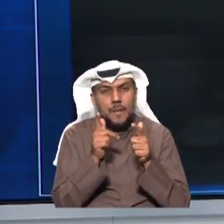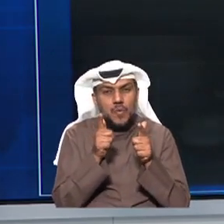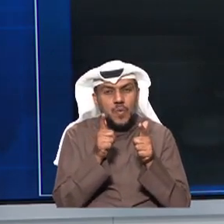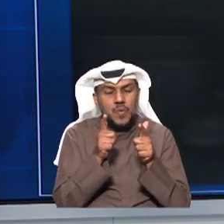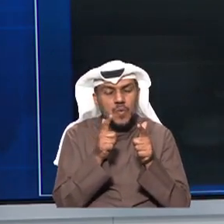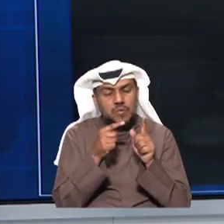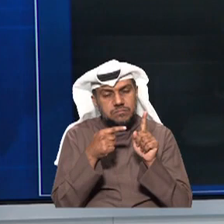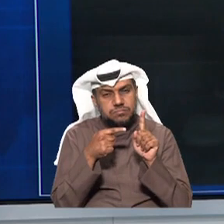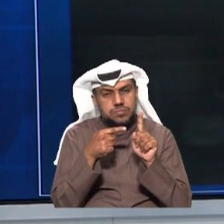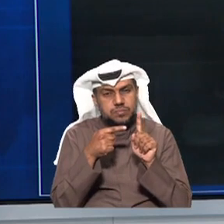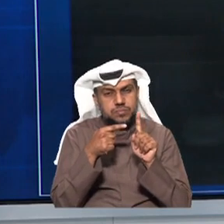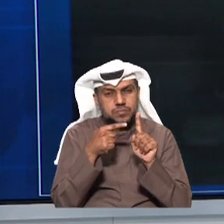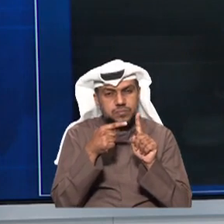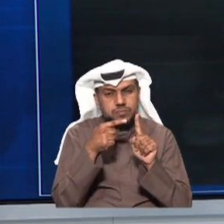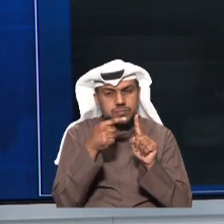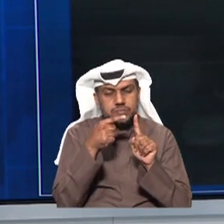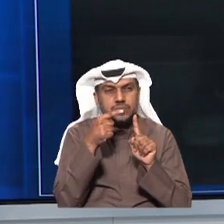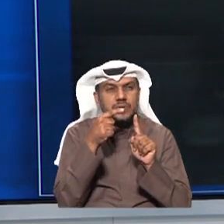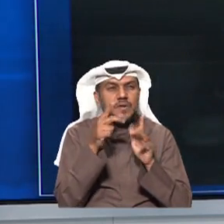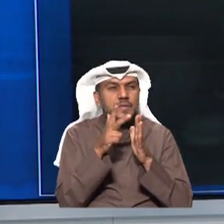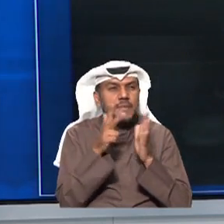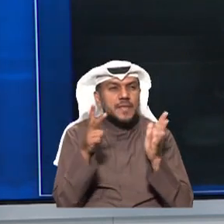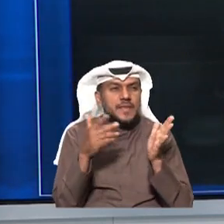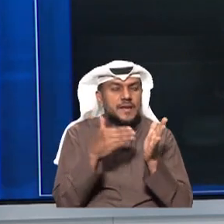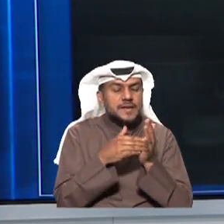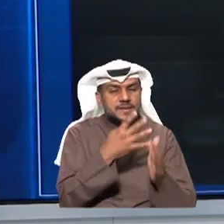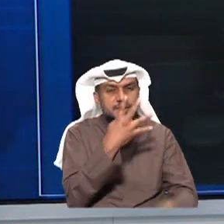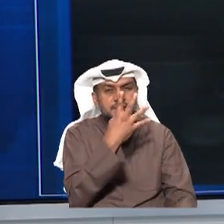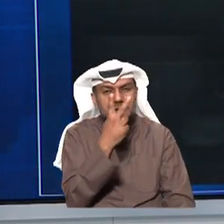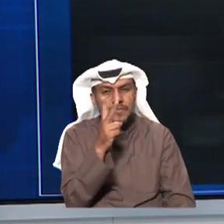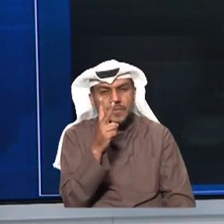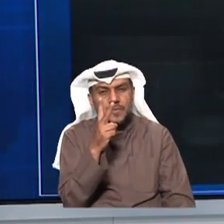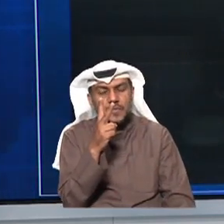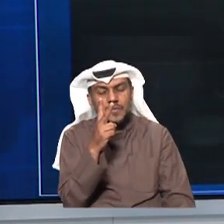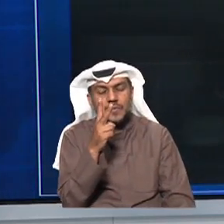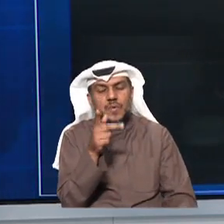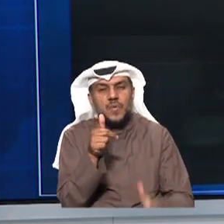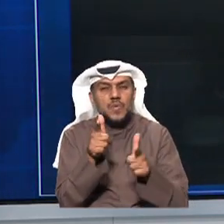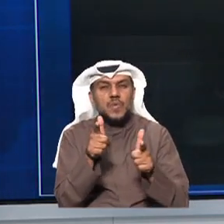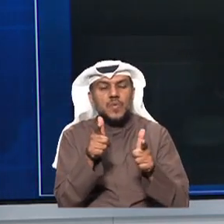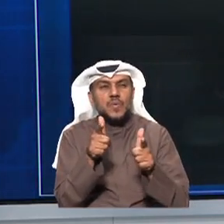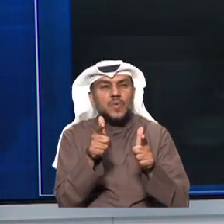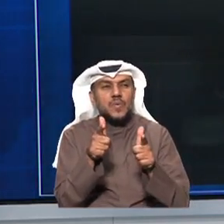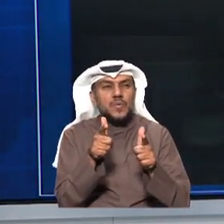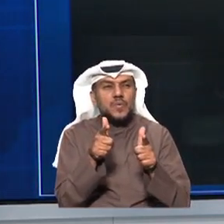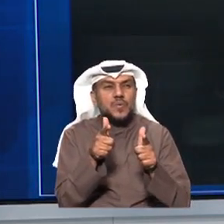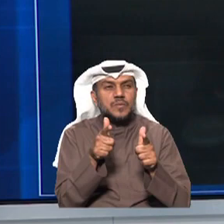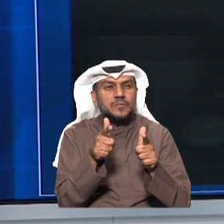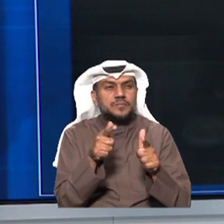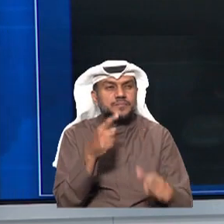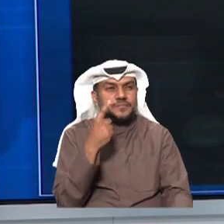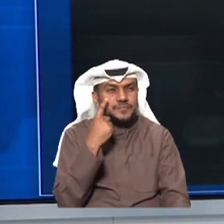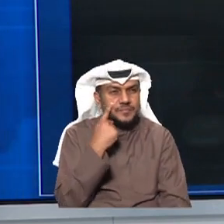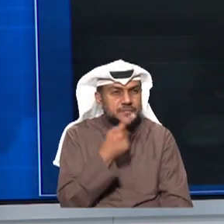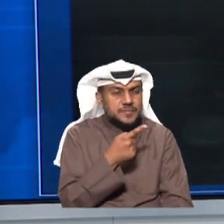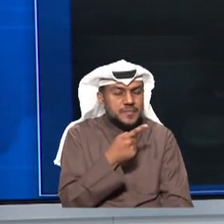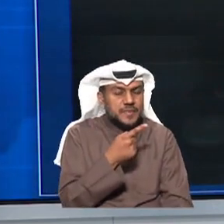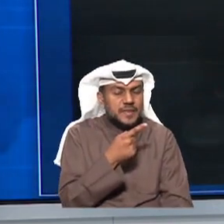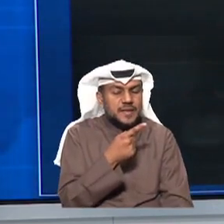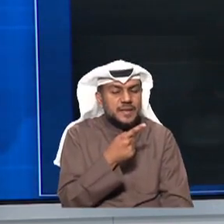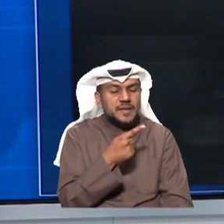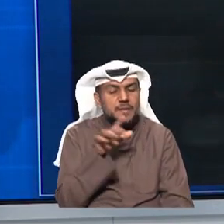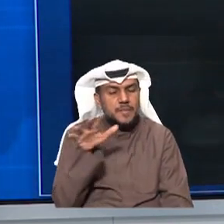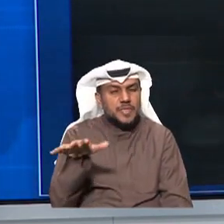العظمى متفاوتة ما بين 18 درجة مئوية على بعض المناطق الغربية والشمالية إلى 24 درجة مئوية على بعض المناطق